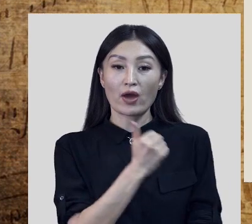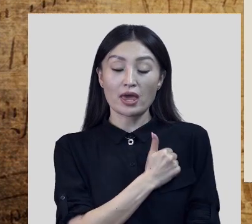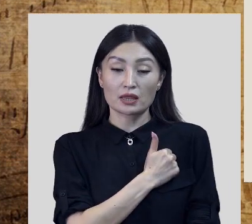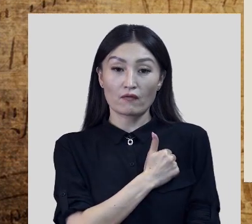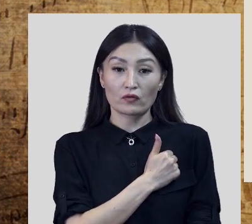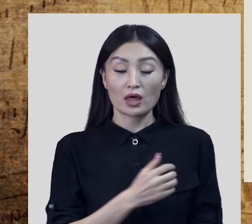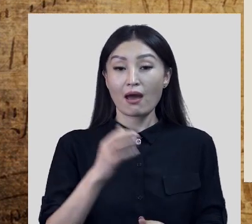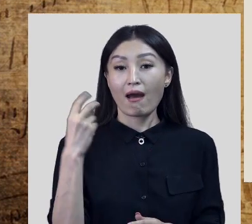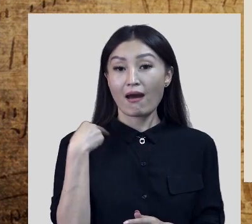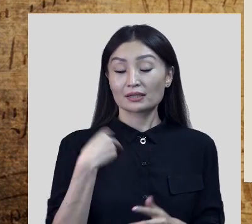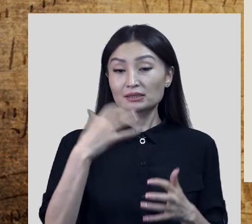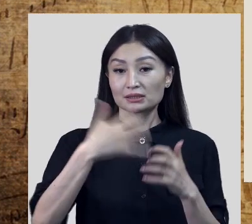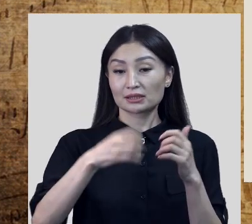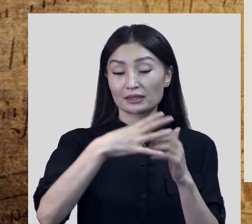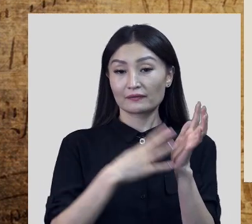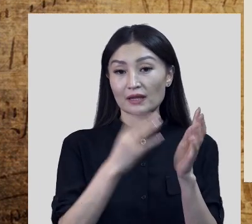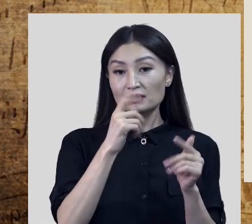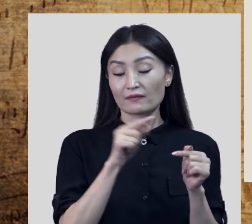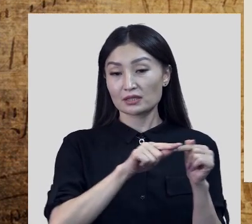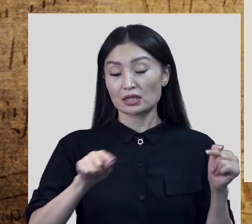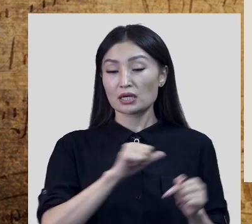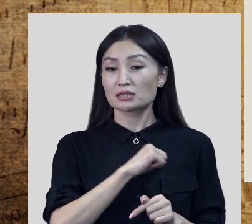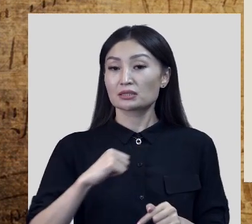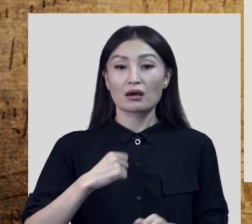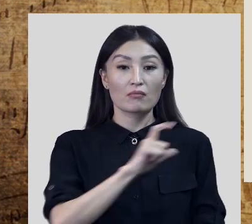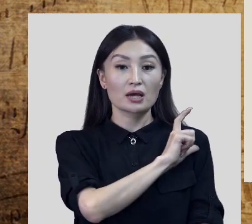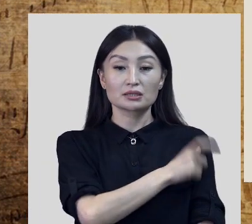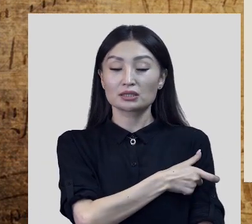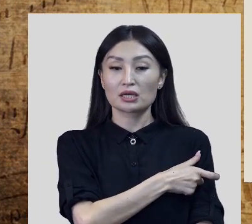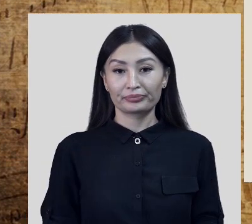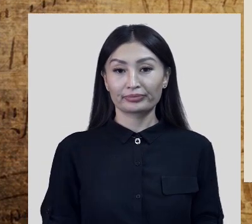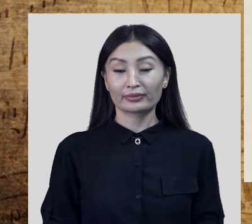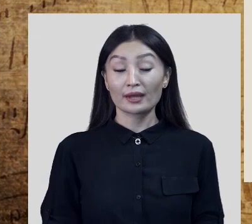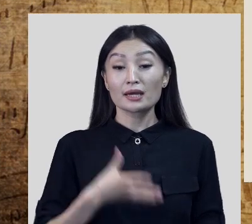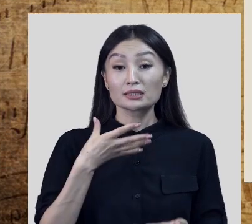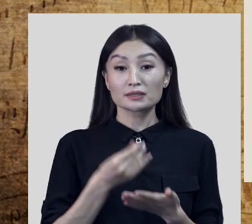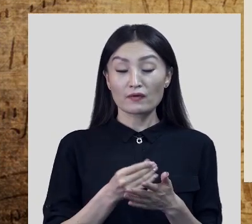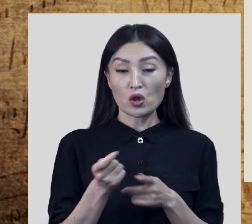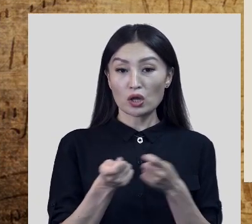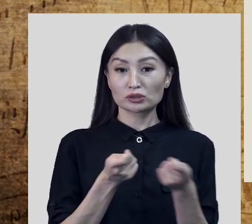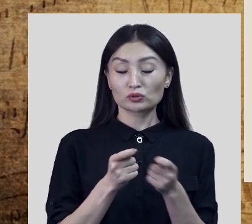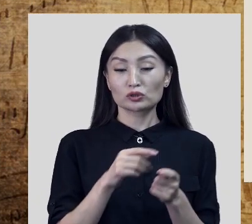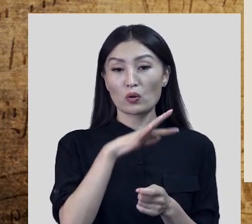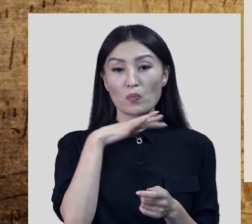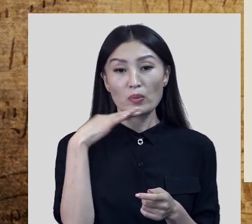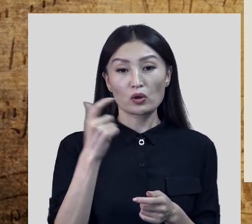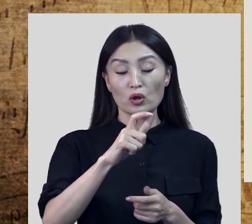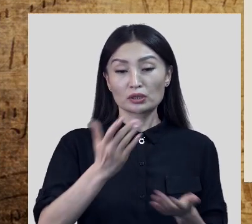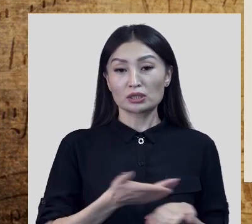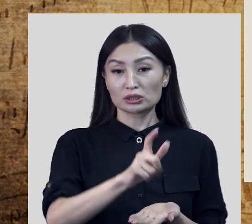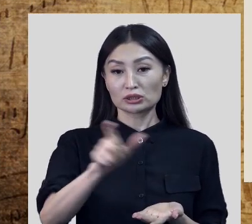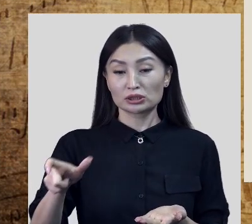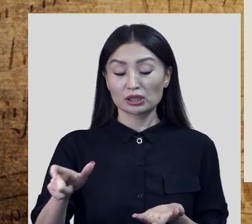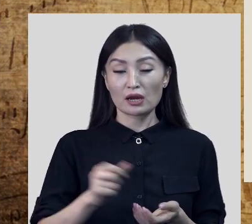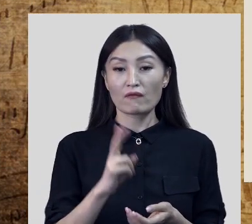англия к середине 19 века стала самой крупной колониальной державой свое господство над сотнями миллионов жителей народа